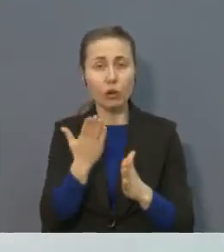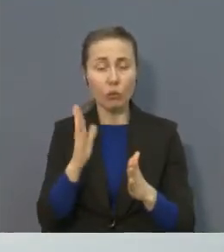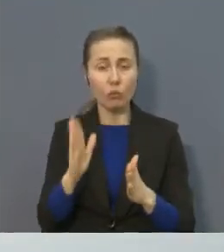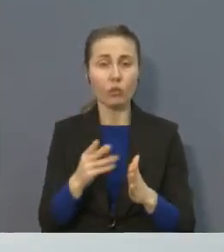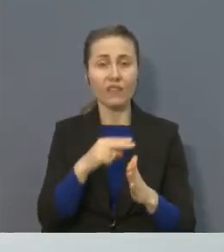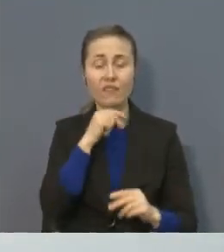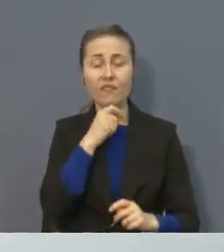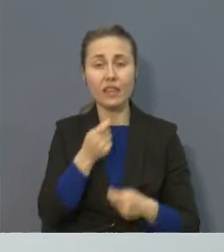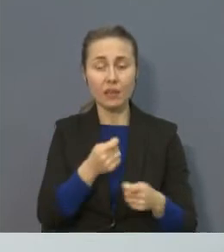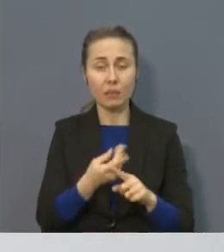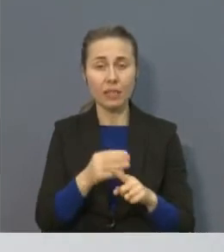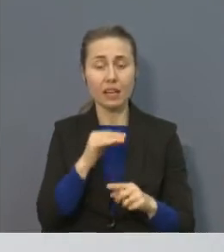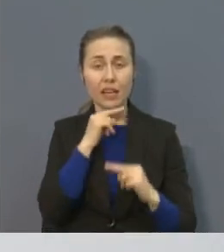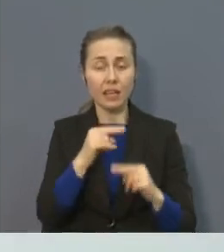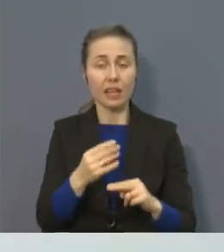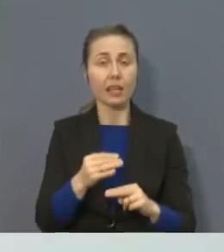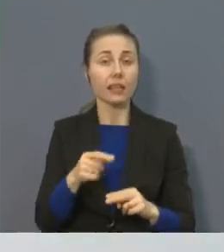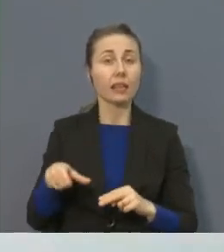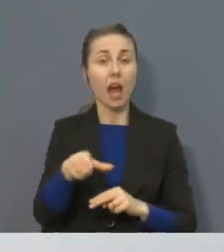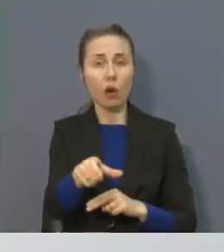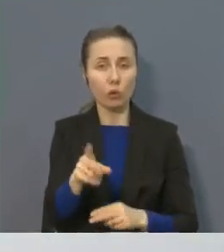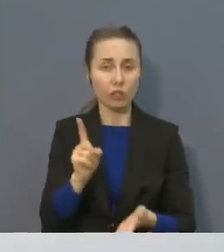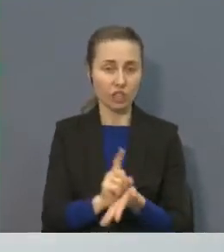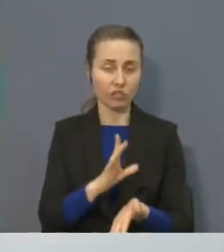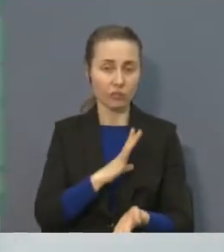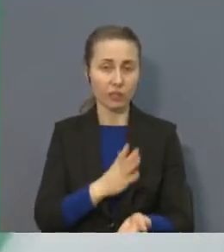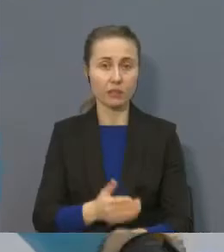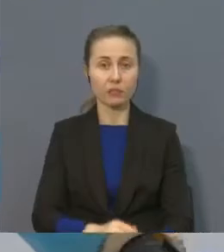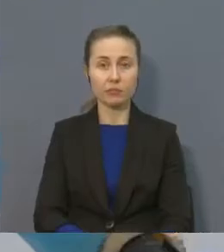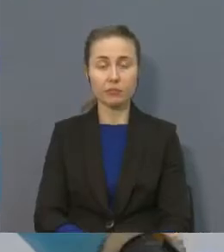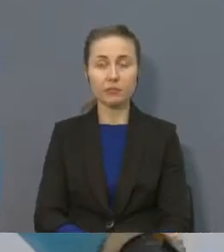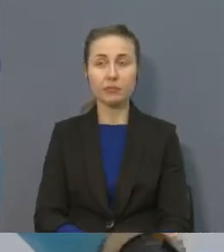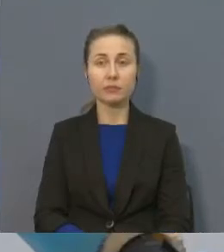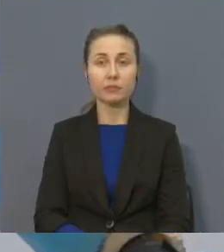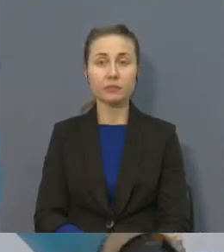мамандары ауа райы болжамын жеті қадағалап, жолда абай болуға шақырады.